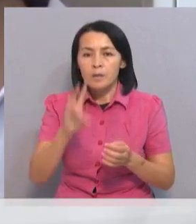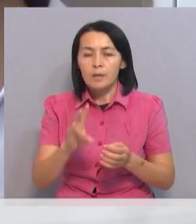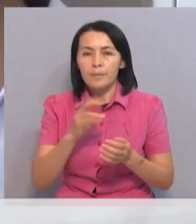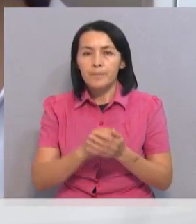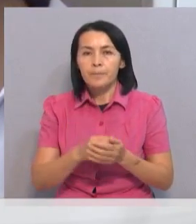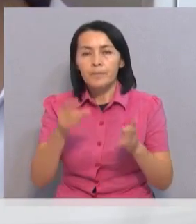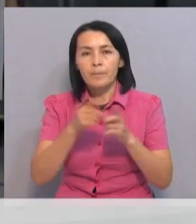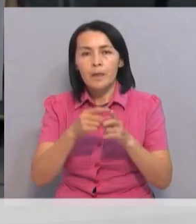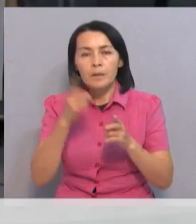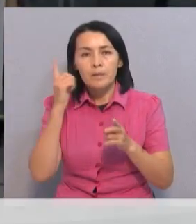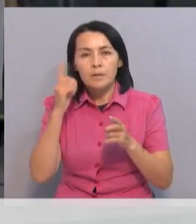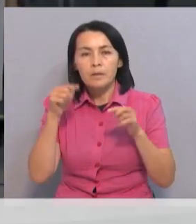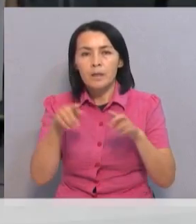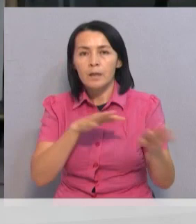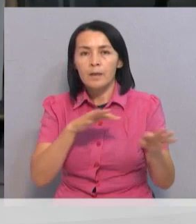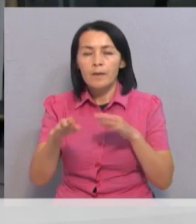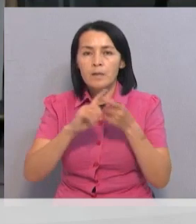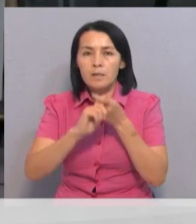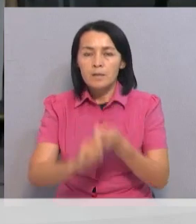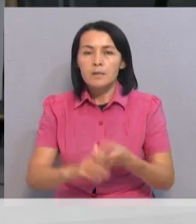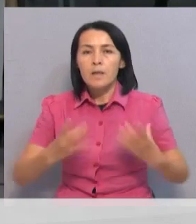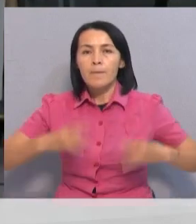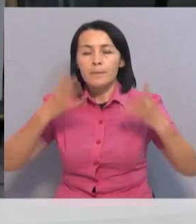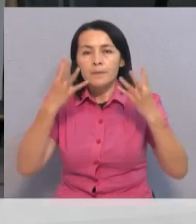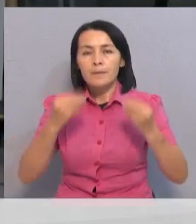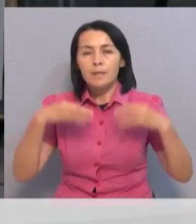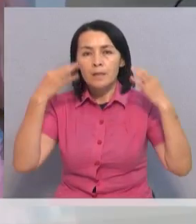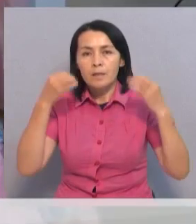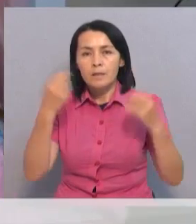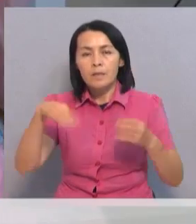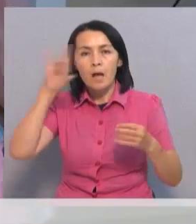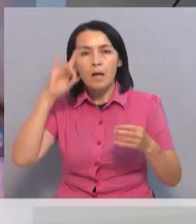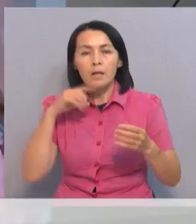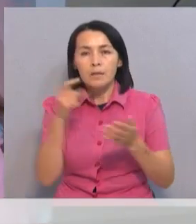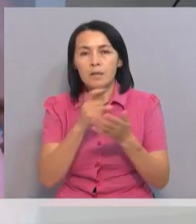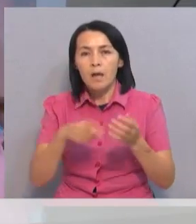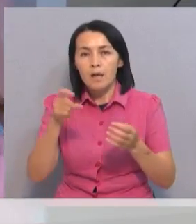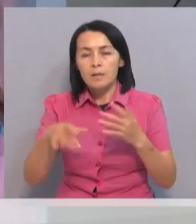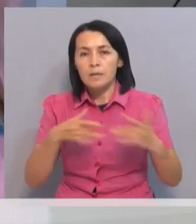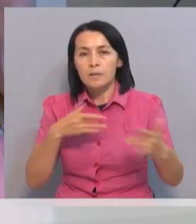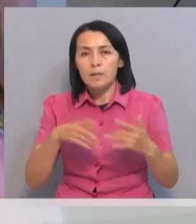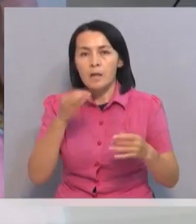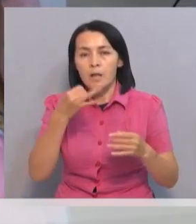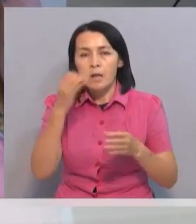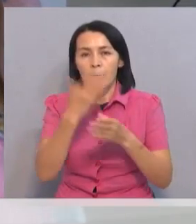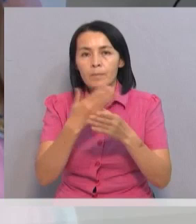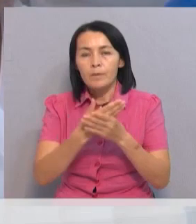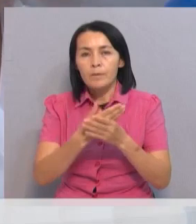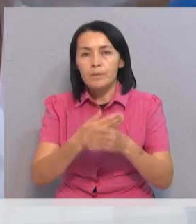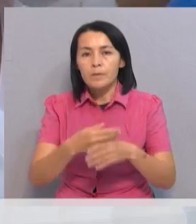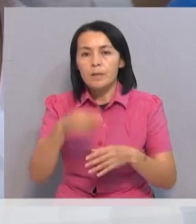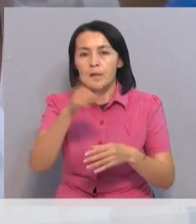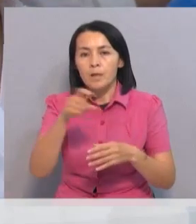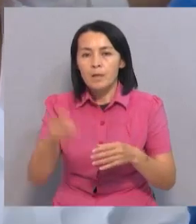по их словам такие мероприятия связанные с празднованием дня рождения помогают возрождать